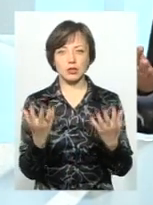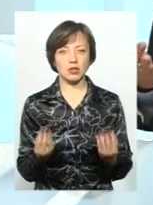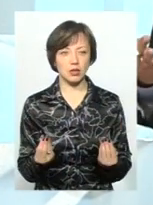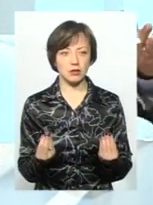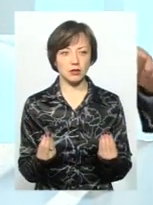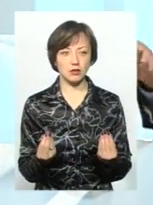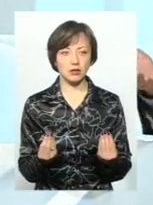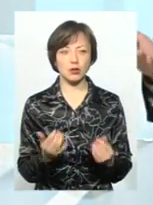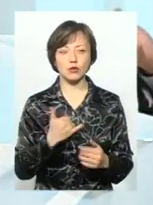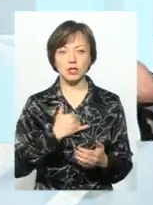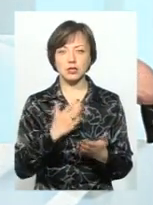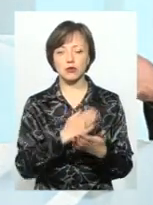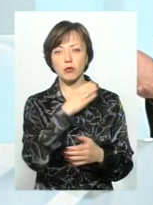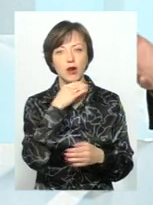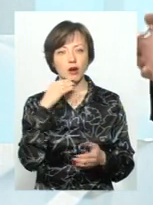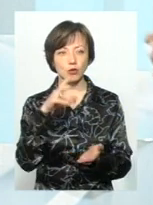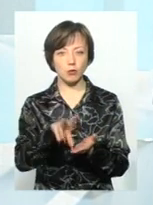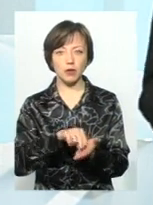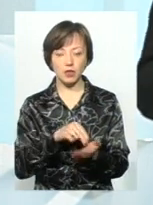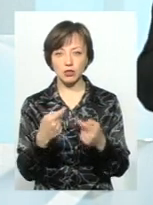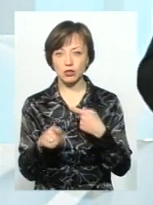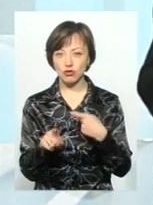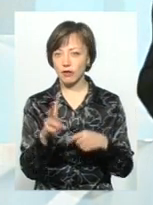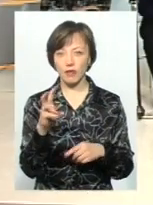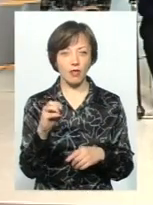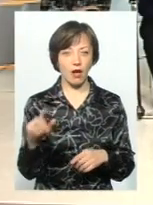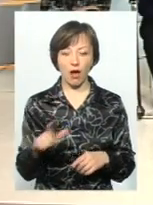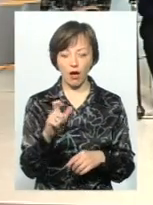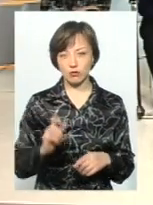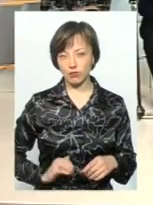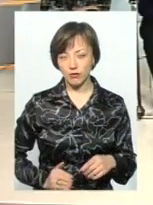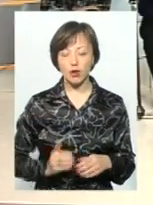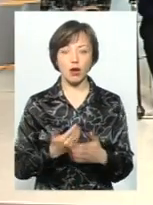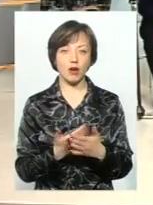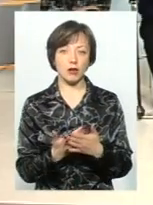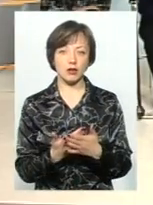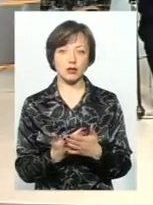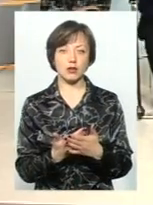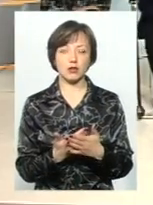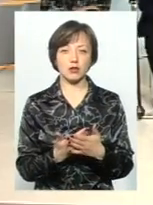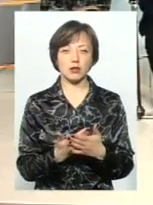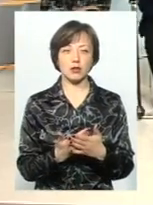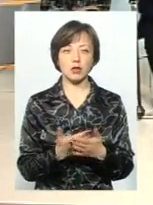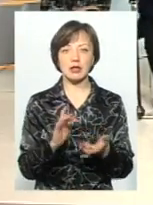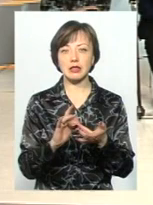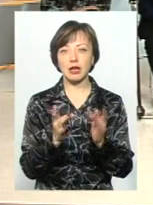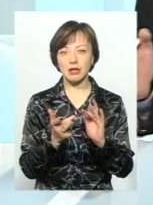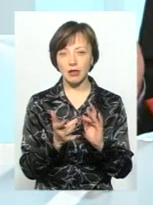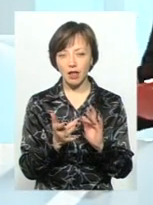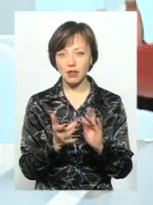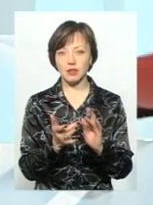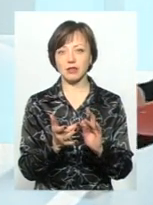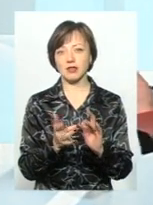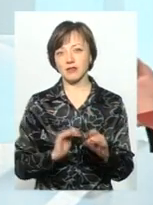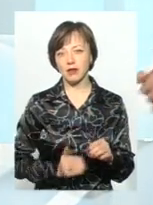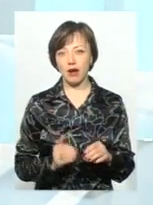ну, і в нас є багато прикладів інших не газових компаній, так, а той самий інтернет-провайдери і так далі, і